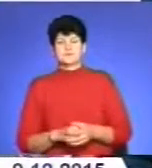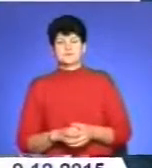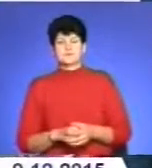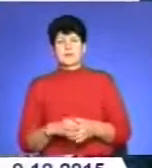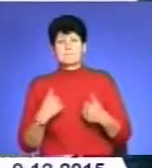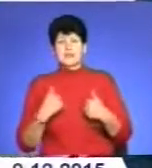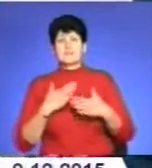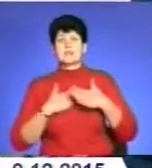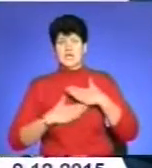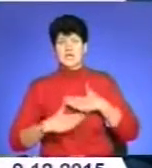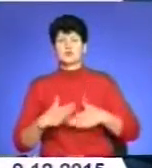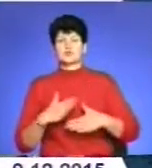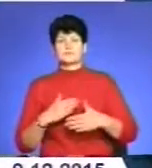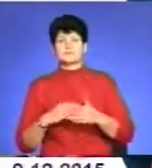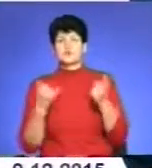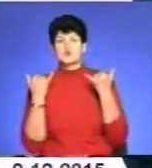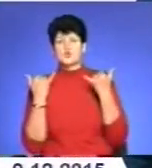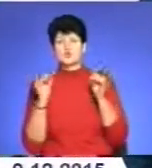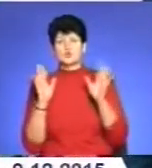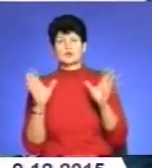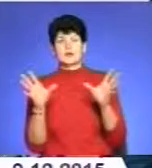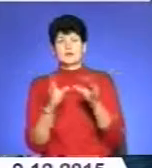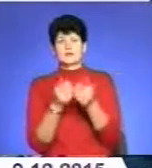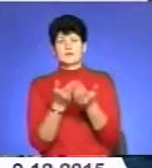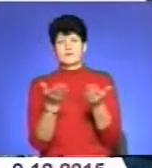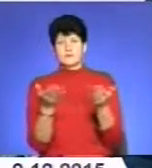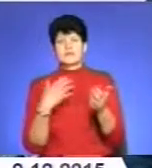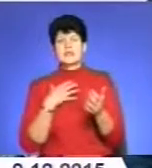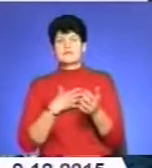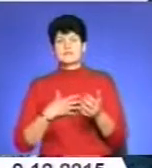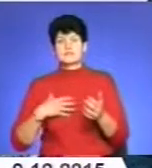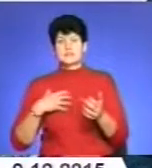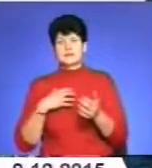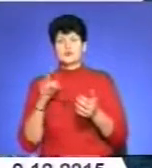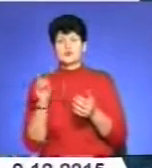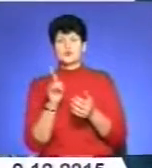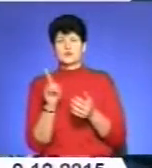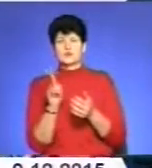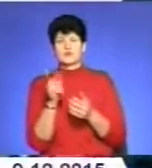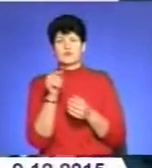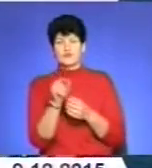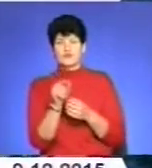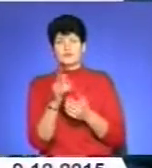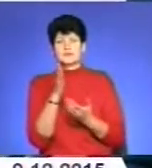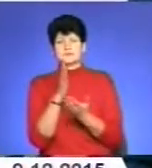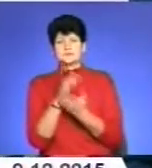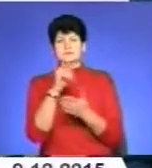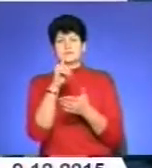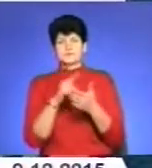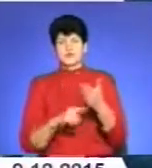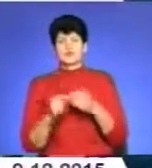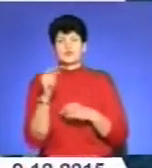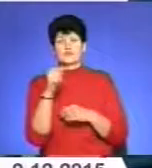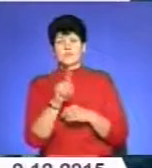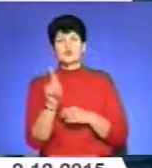мені приємно сьогодні бути з вами. І надзвичайно важливо, що ви вселяєте нам віру в те, що